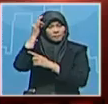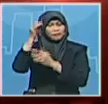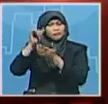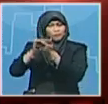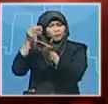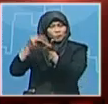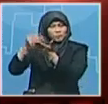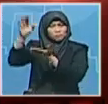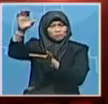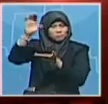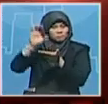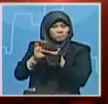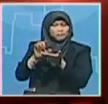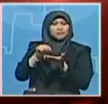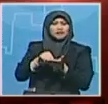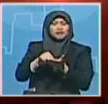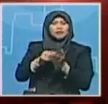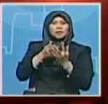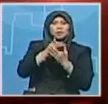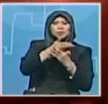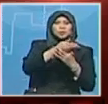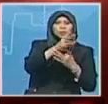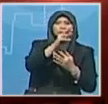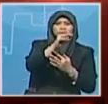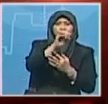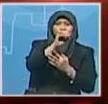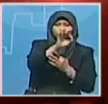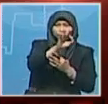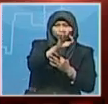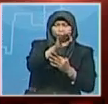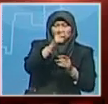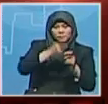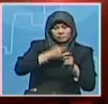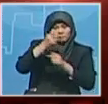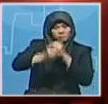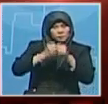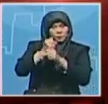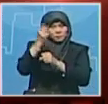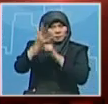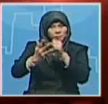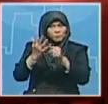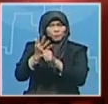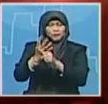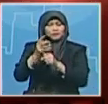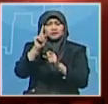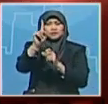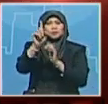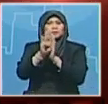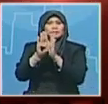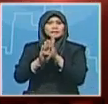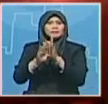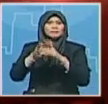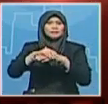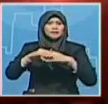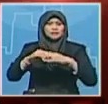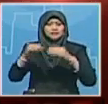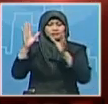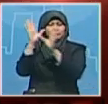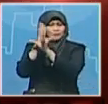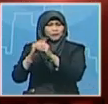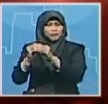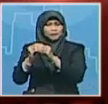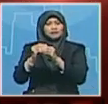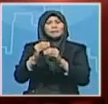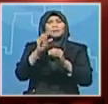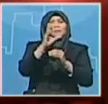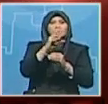ianya disalurkan melalui MOF tiap-tiap tahun untuk 5 tahun ialah RM1 bilion untuk Sarawak,